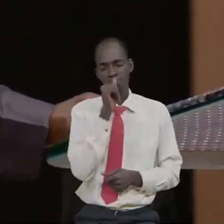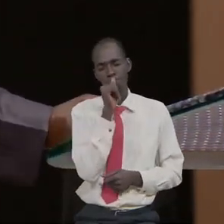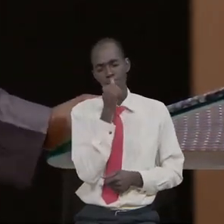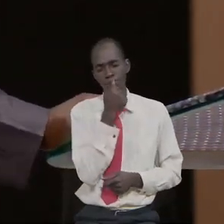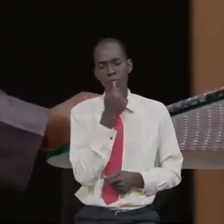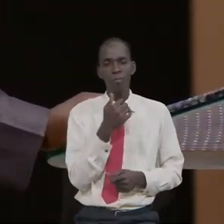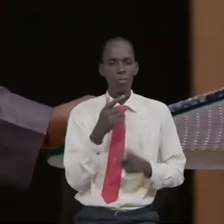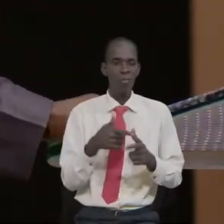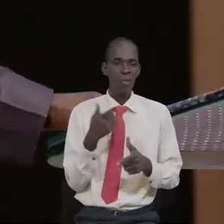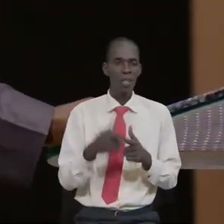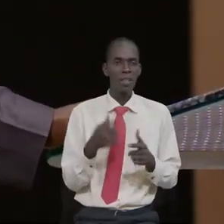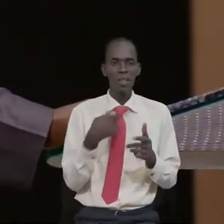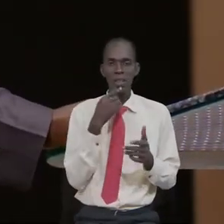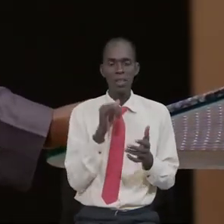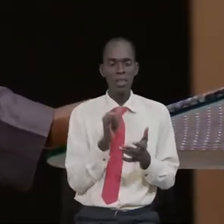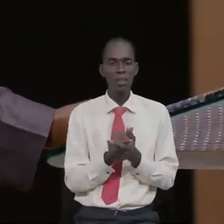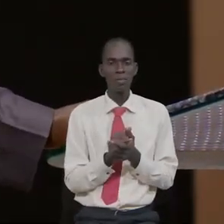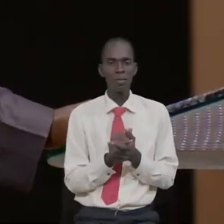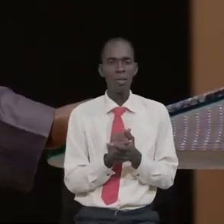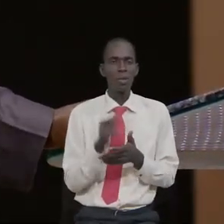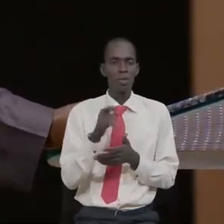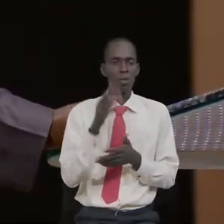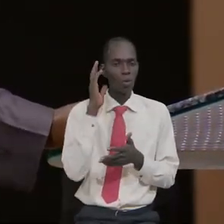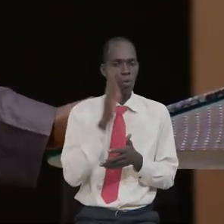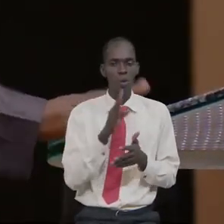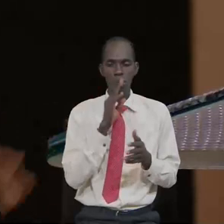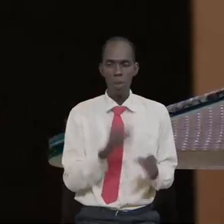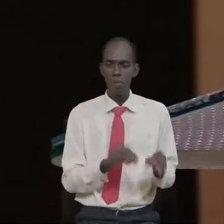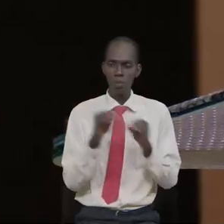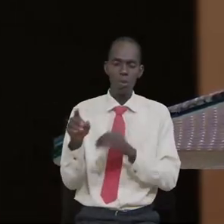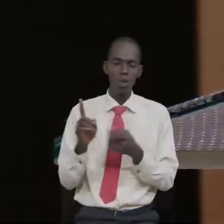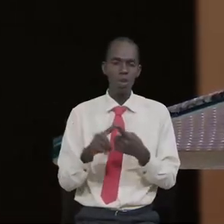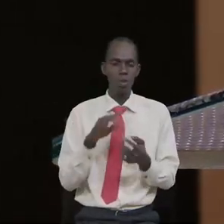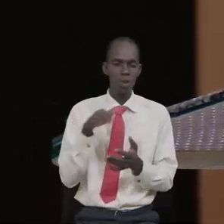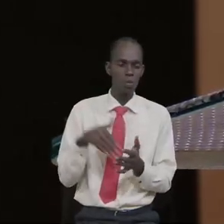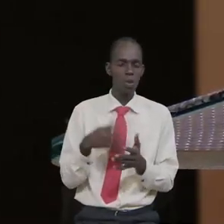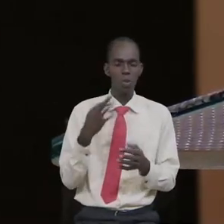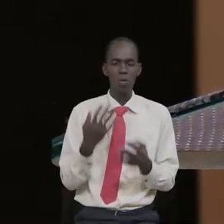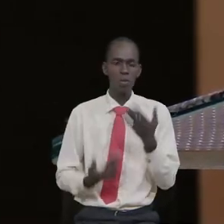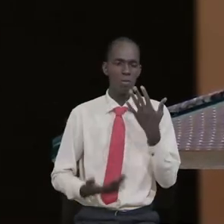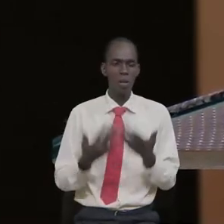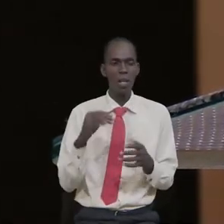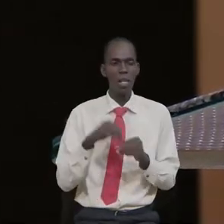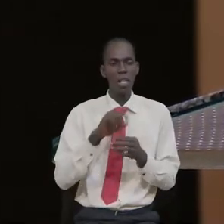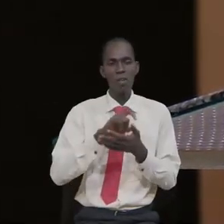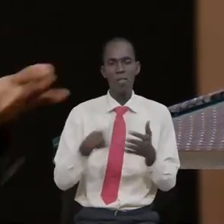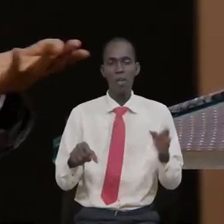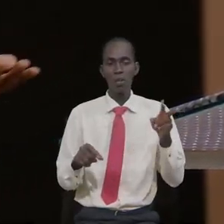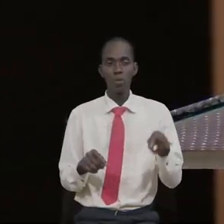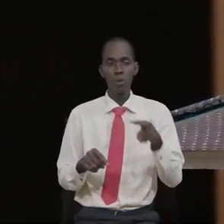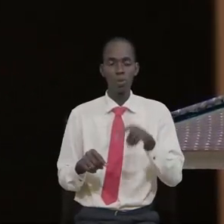dire qu'ils étaient jetés au milieu de la fournaise ardente. Et le verset 22